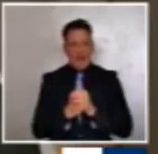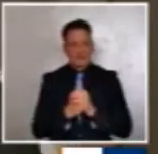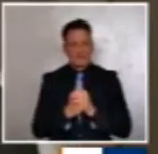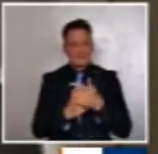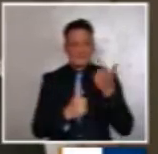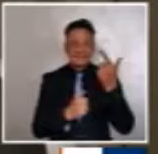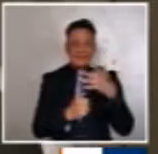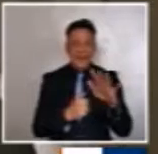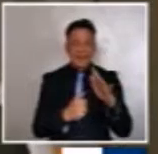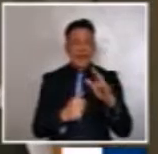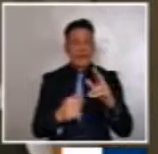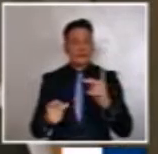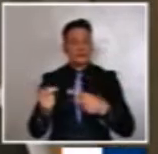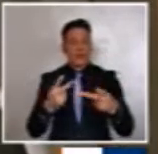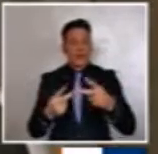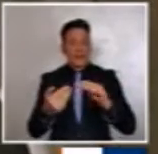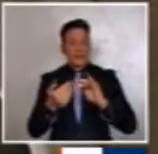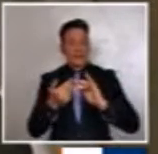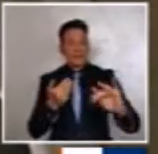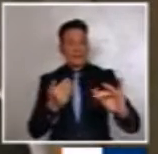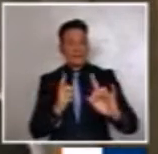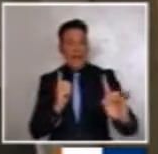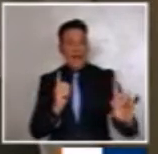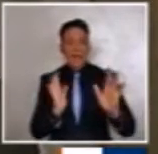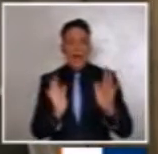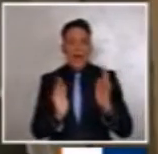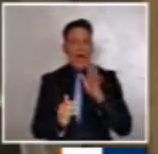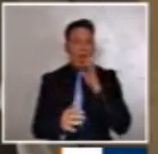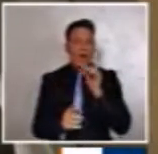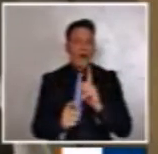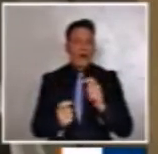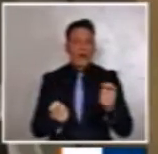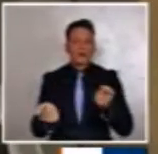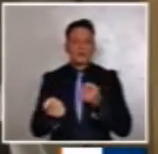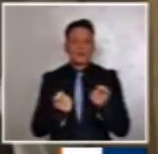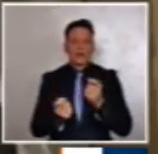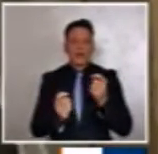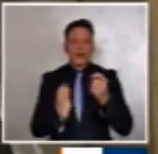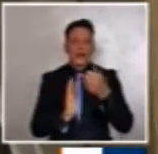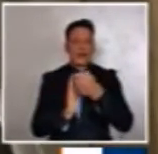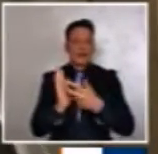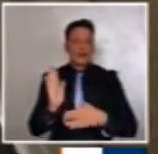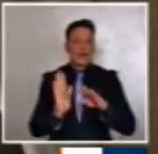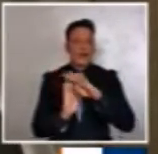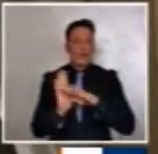però linee certe non ne abbiamo ancora perché non abbiamo avuto nessuna comunicazione.